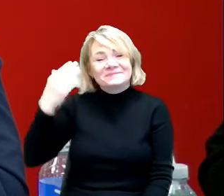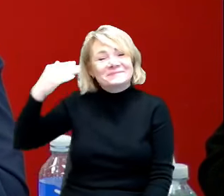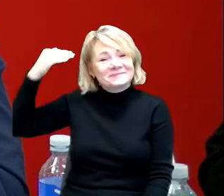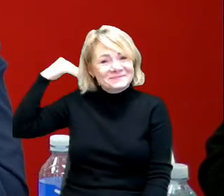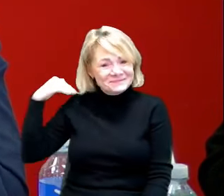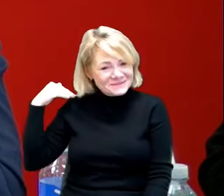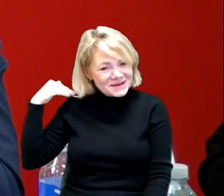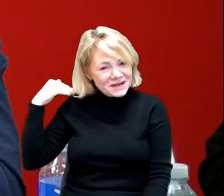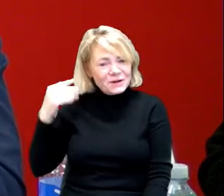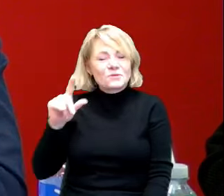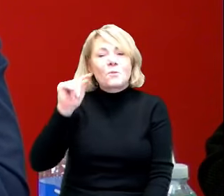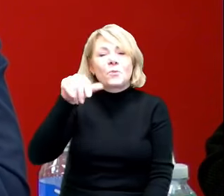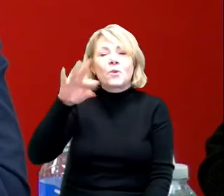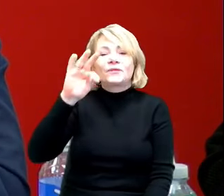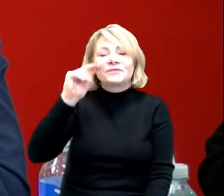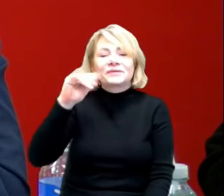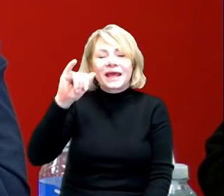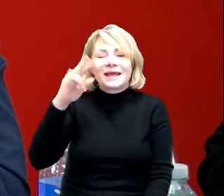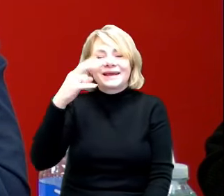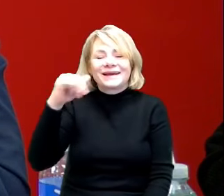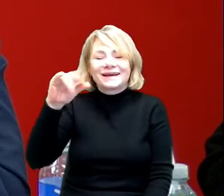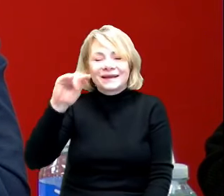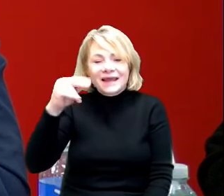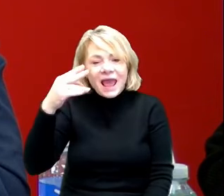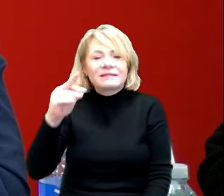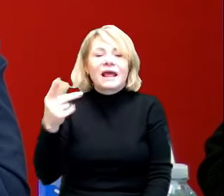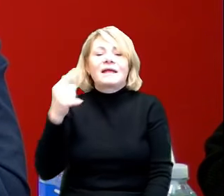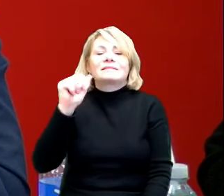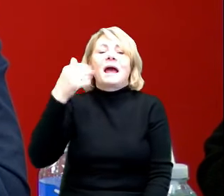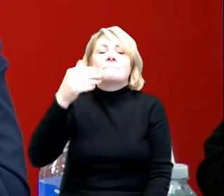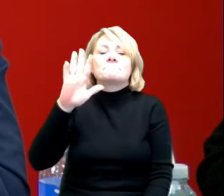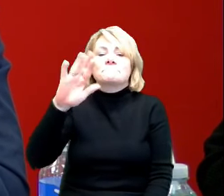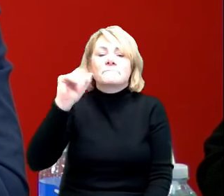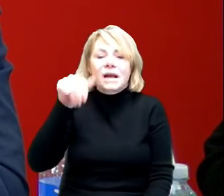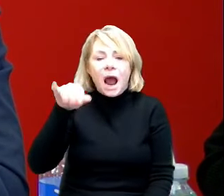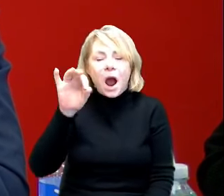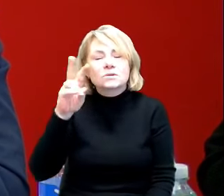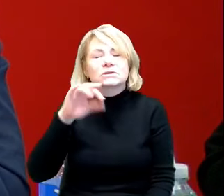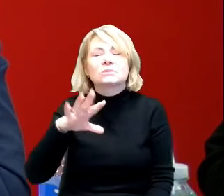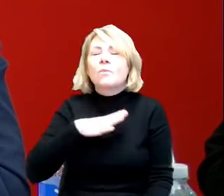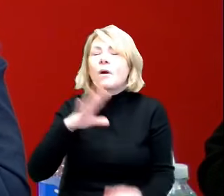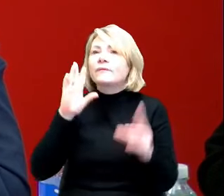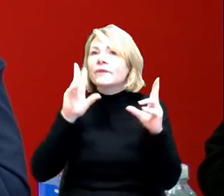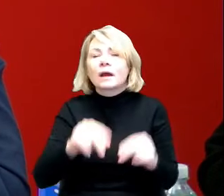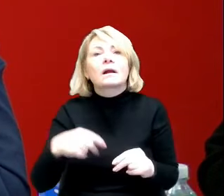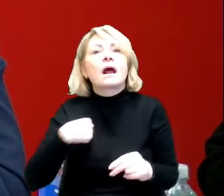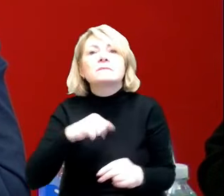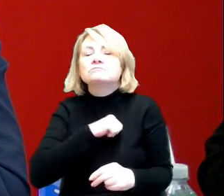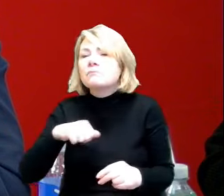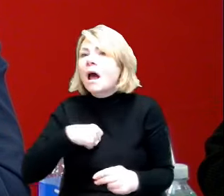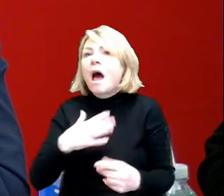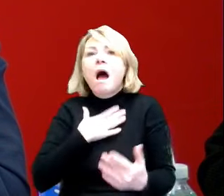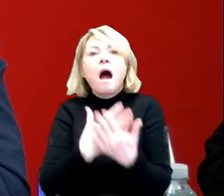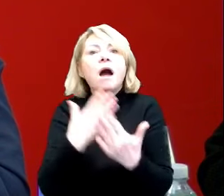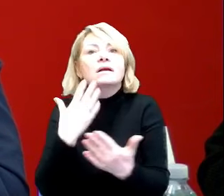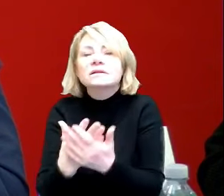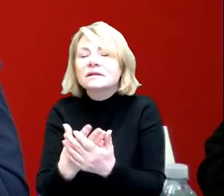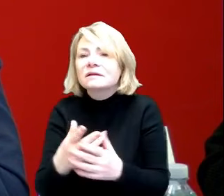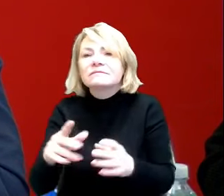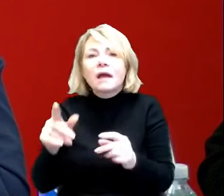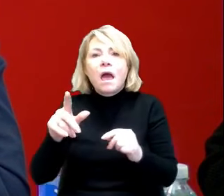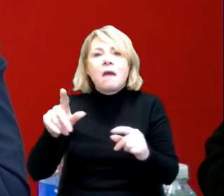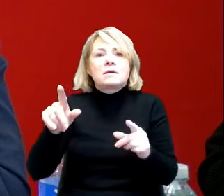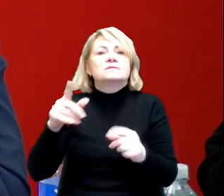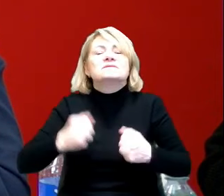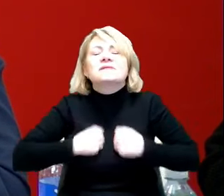puteikiene su su kolega vidmantu dambrausku imtis didelės iniciatyvos aplamai kad šitas pastatas nebūtų pusvelčiui parduotas